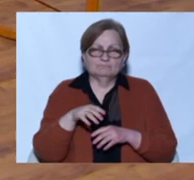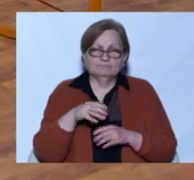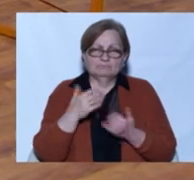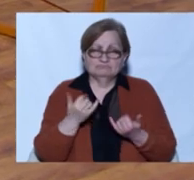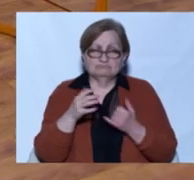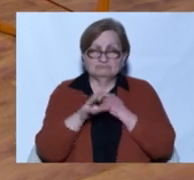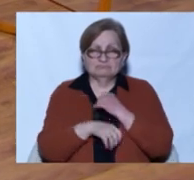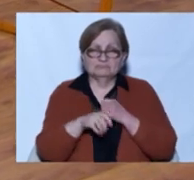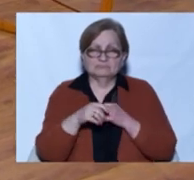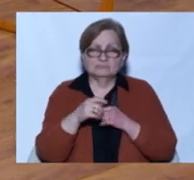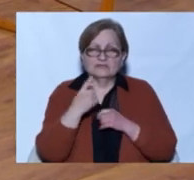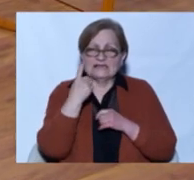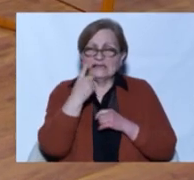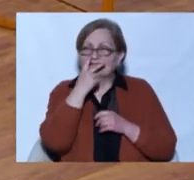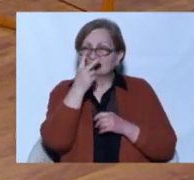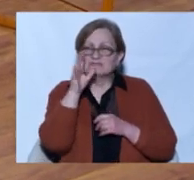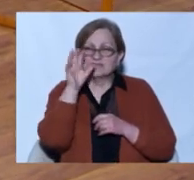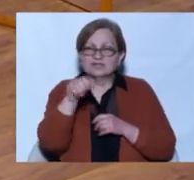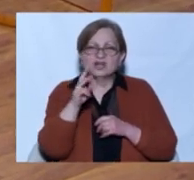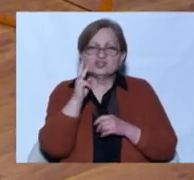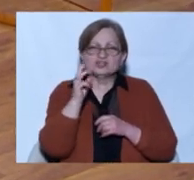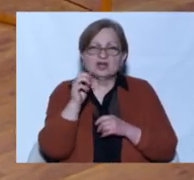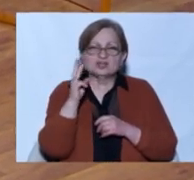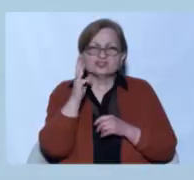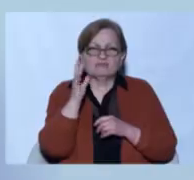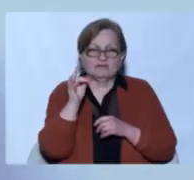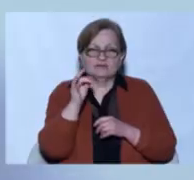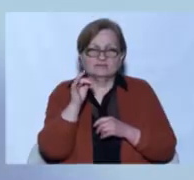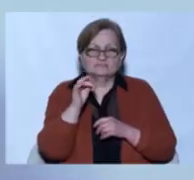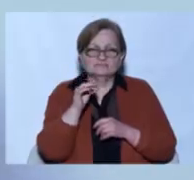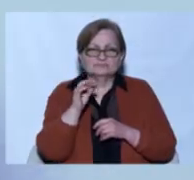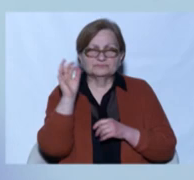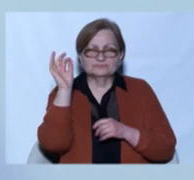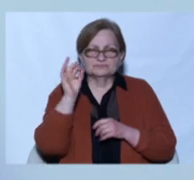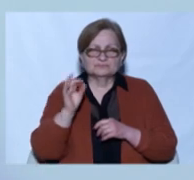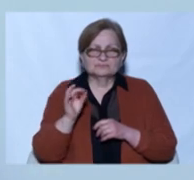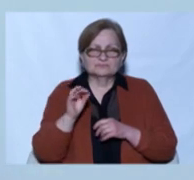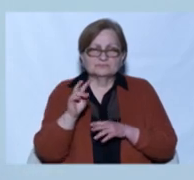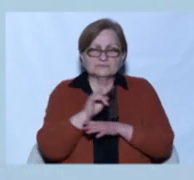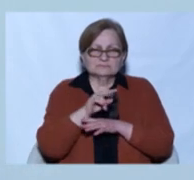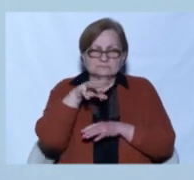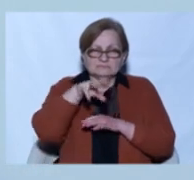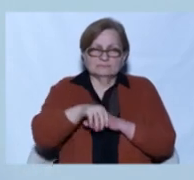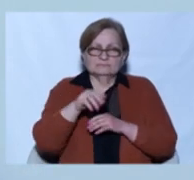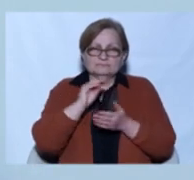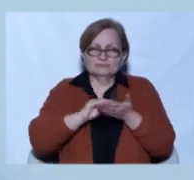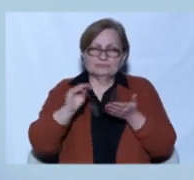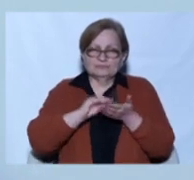ბოლო დროს ერთი შაშვიც შემოგვეჩვია. ხშირად ლიტერატურულ ტექსტებში